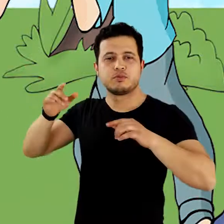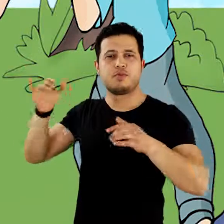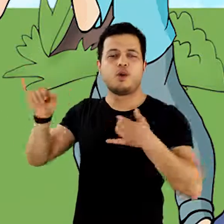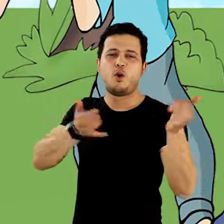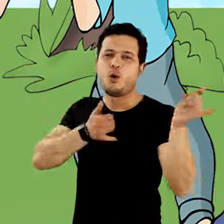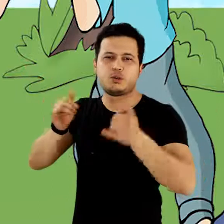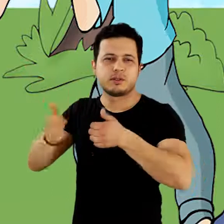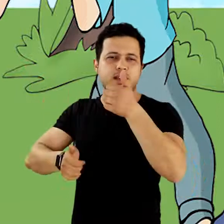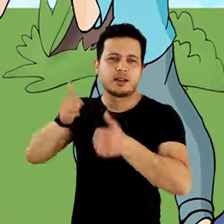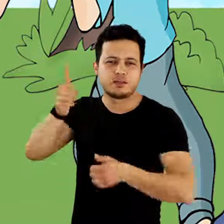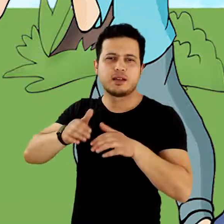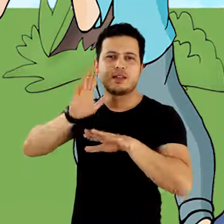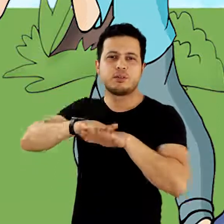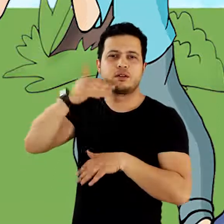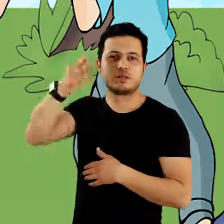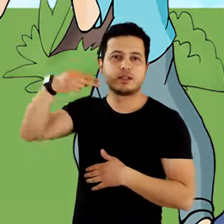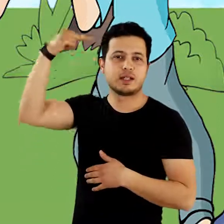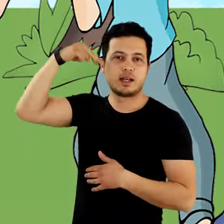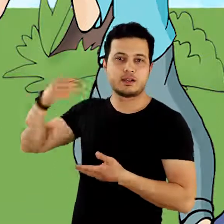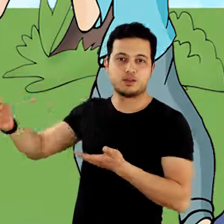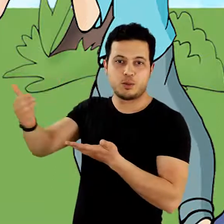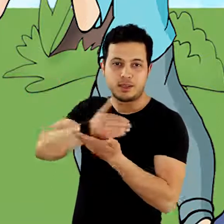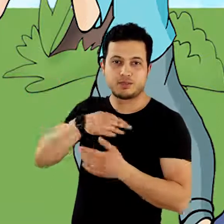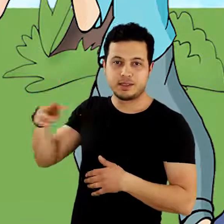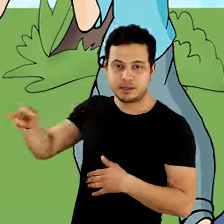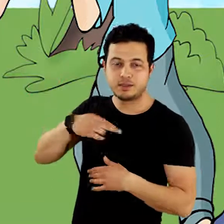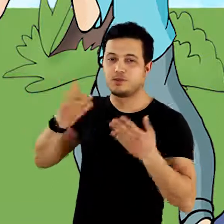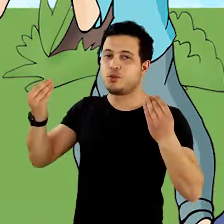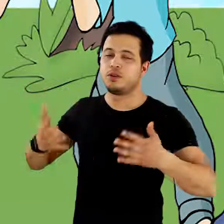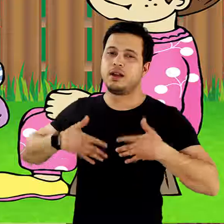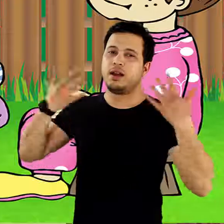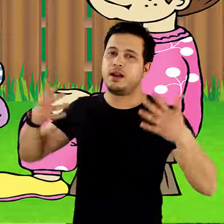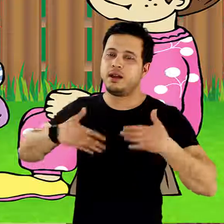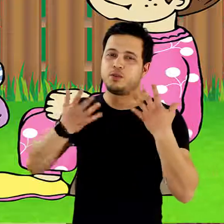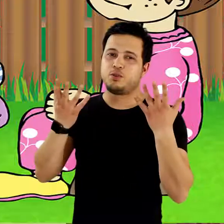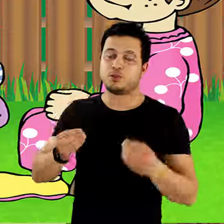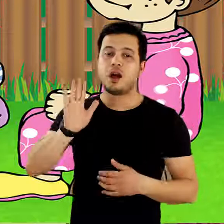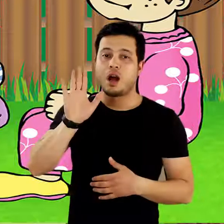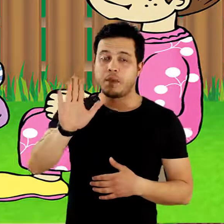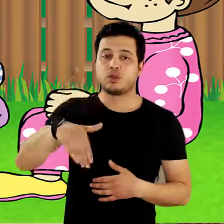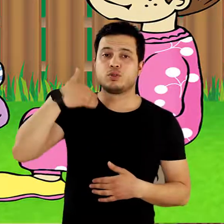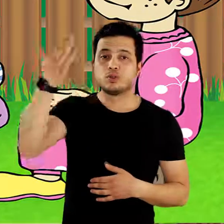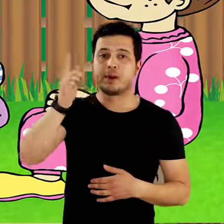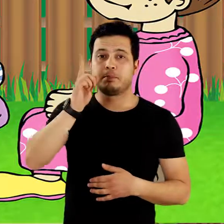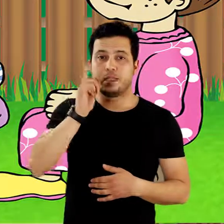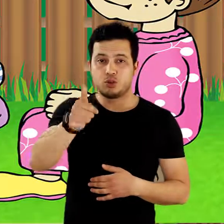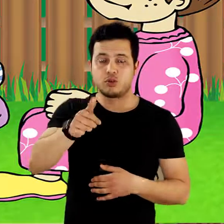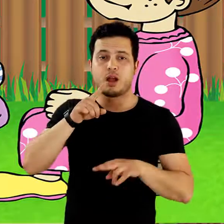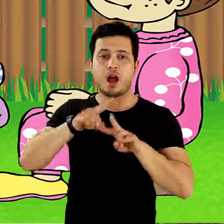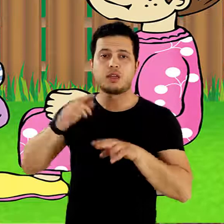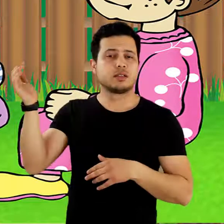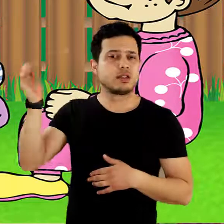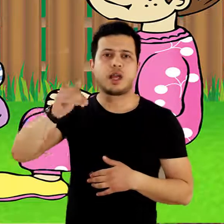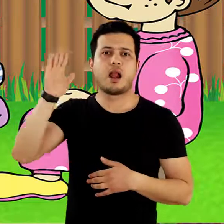oynar, kiraz toplarken onunla çok eğlenirdik. Ama sonra bir gün Akis